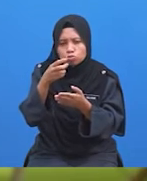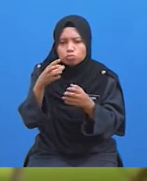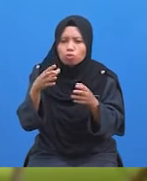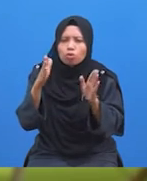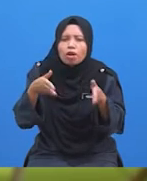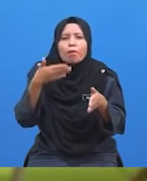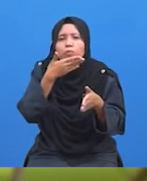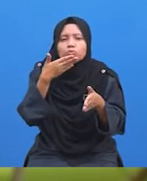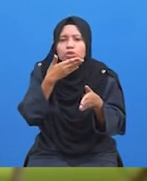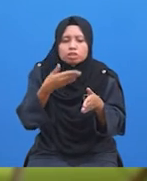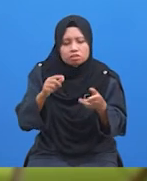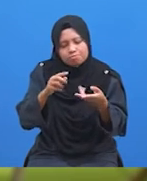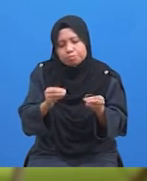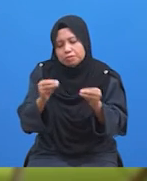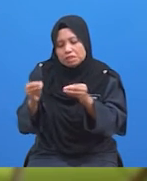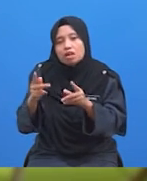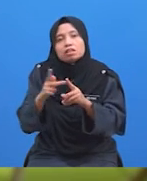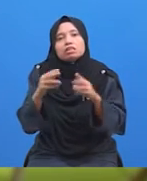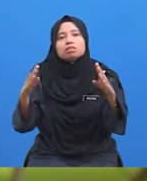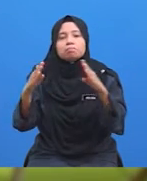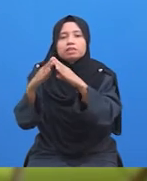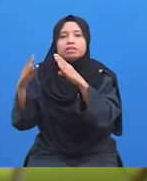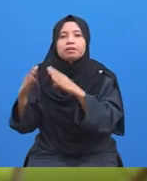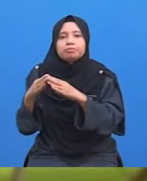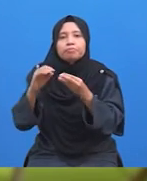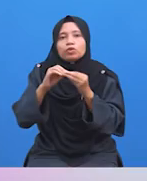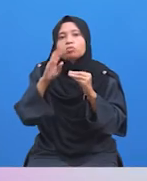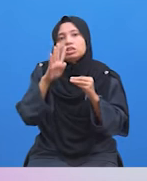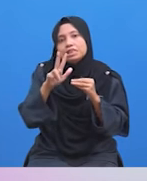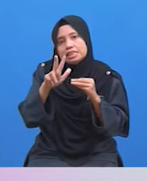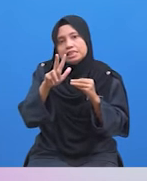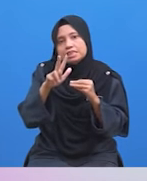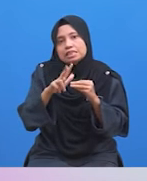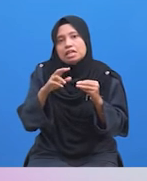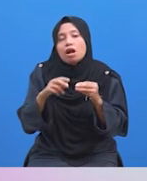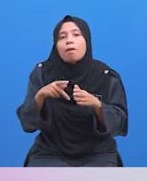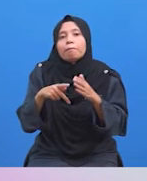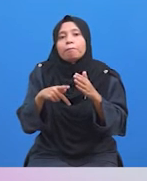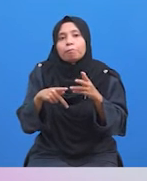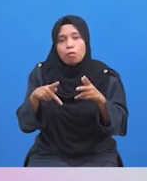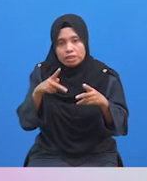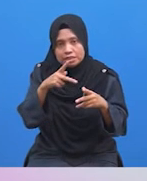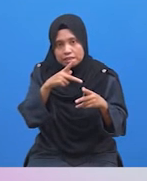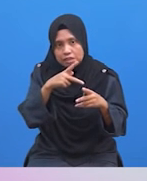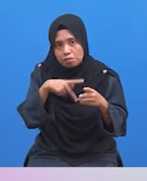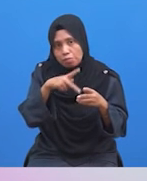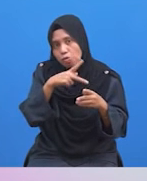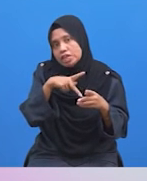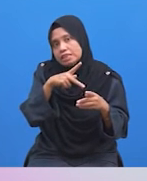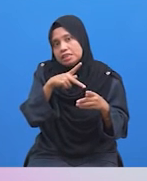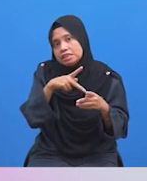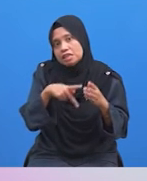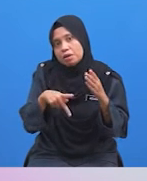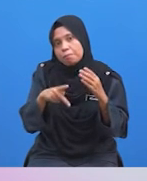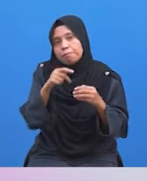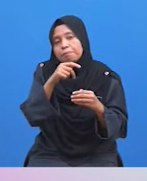berhijrah ke Banda Hai ketiga faktor politik peperangan atau